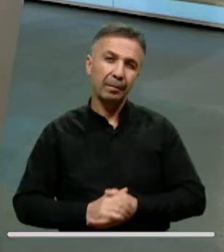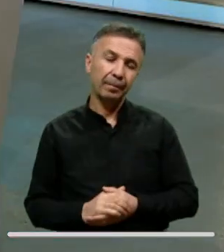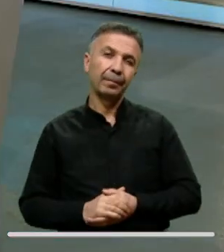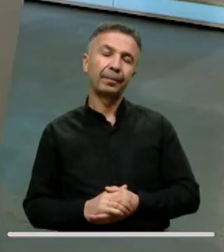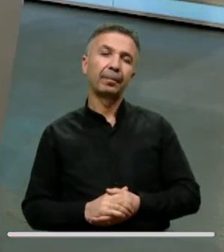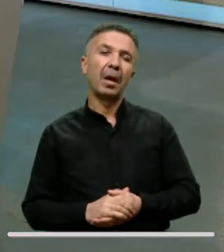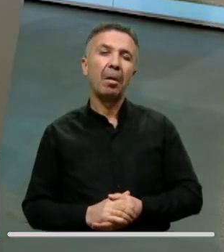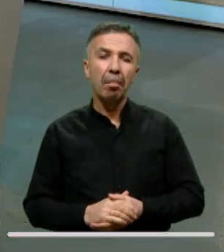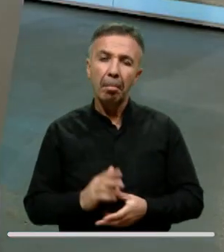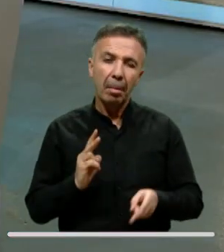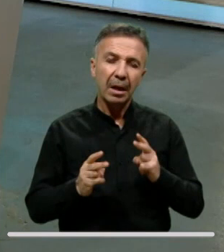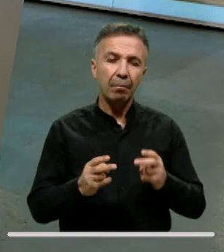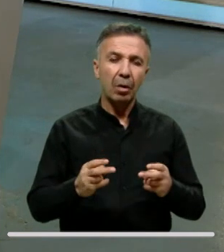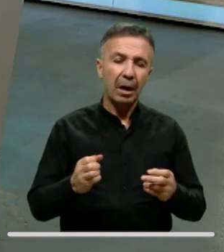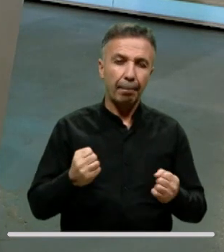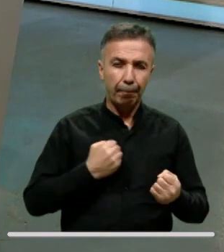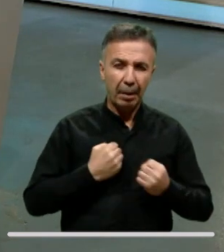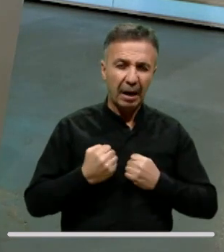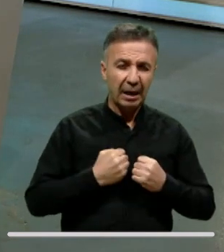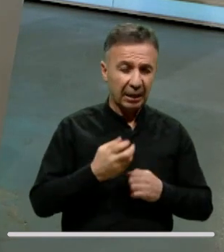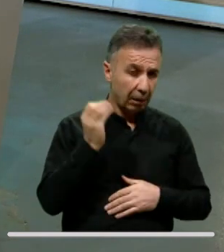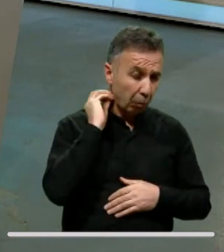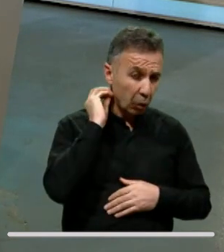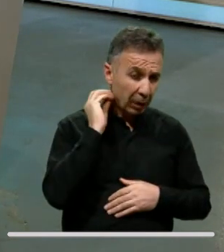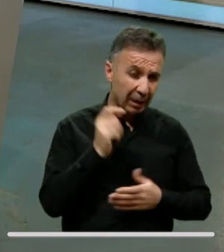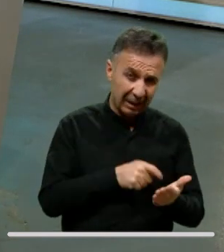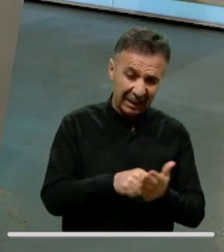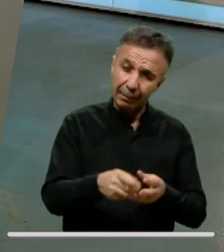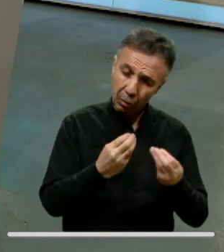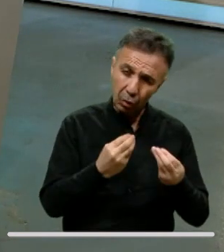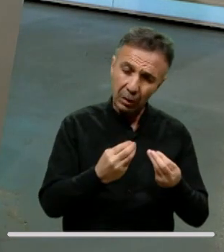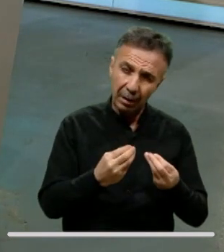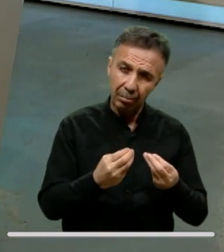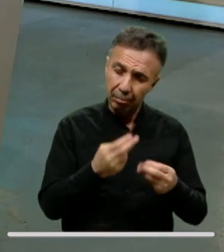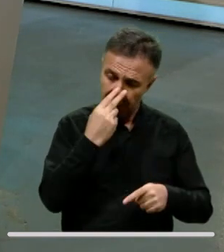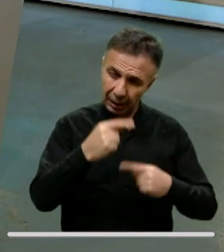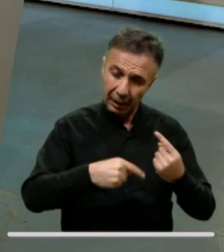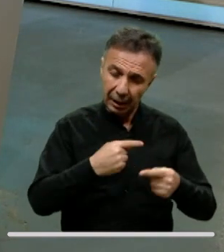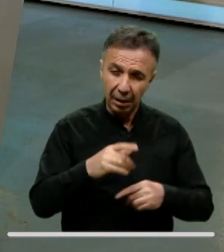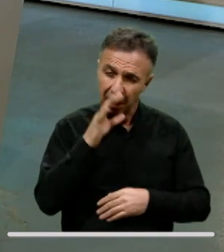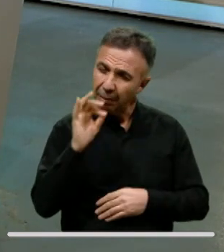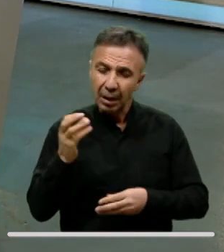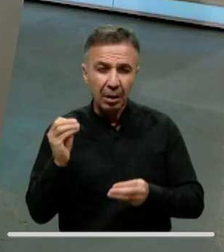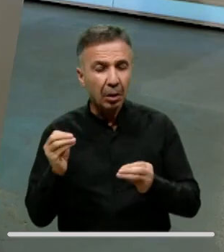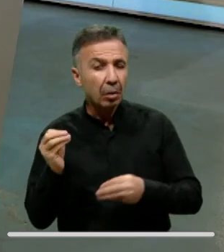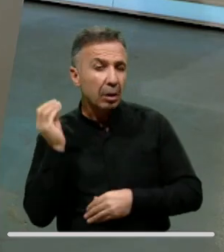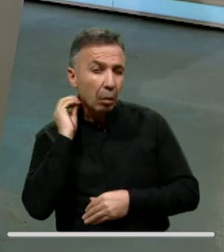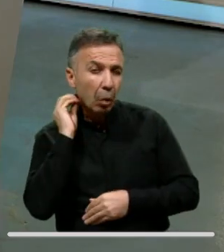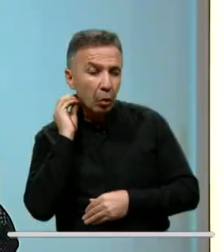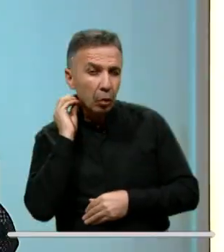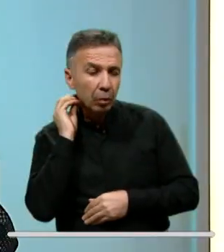bakkallardaki borçları silmek Tamam böle güzel bir gelenek eee bir de Acaba kimin borcunu s diyoruz Tanıyor